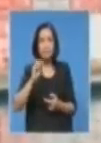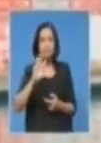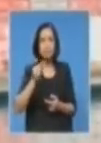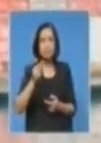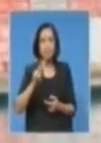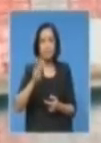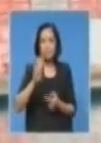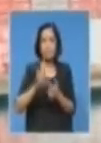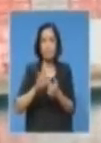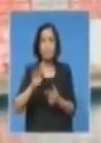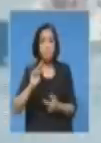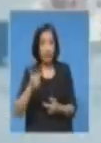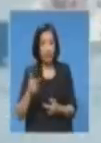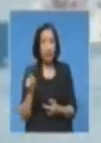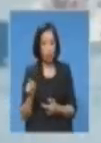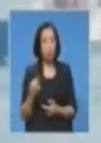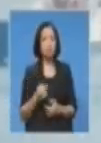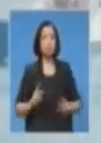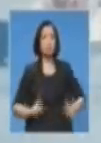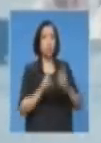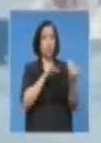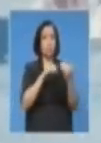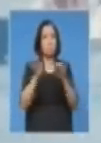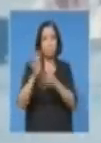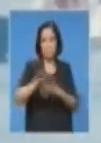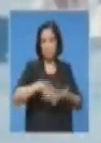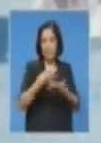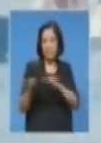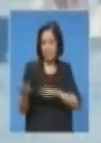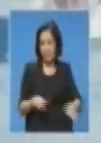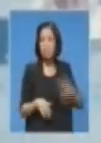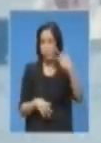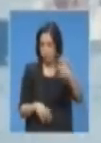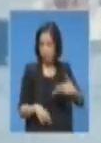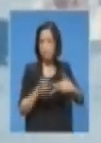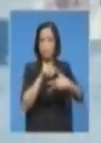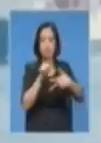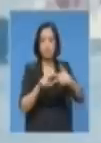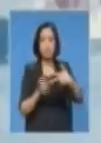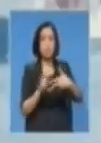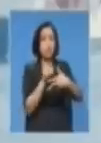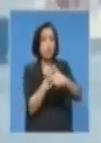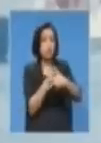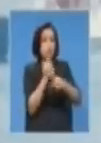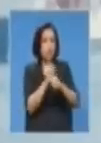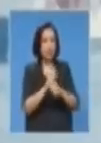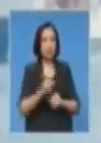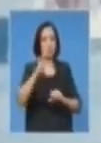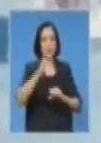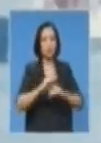ทรวงคมนาคมก็เตรียมแผนไว้3แผนด้วยกันอันที่1ก็คือเรื่องของการสร้างท่า